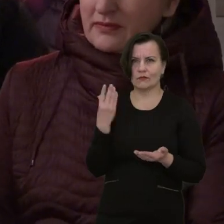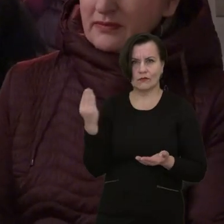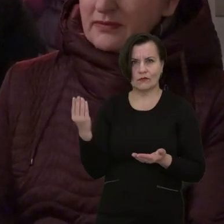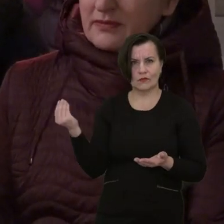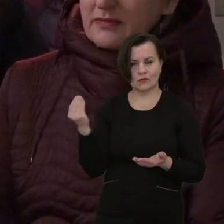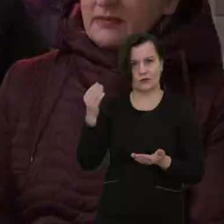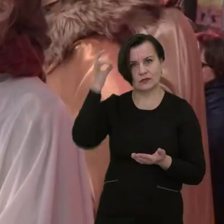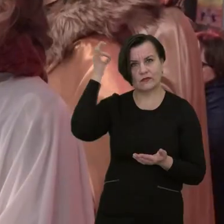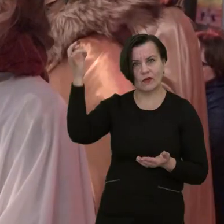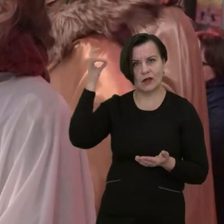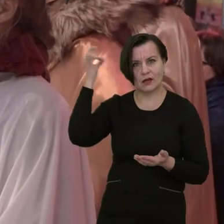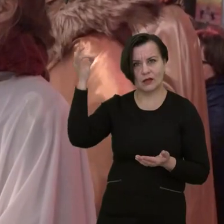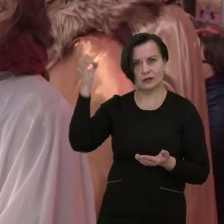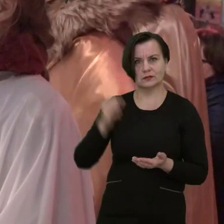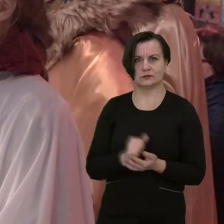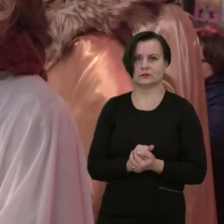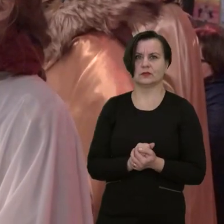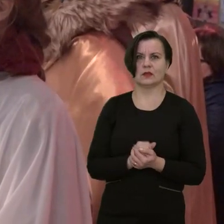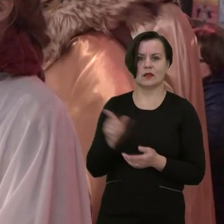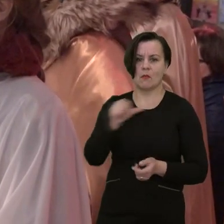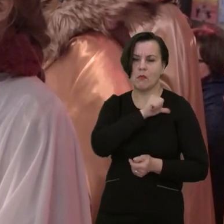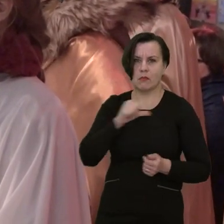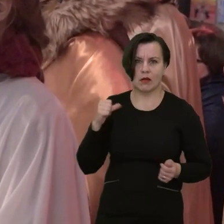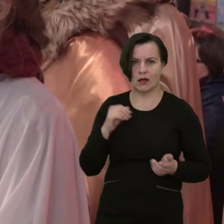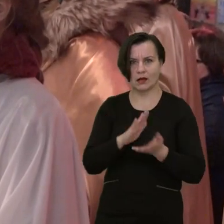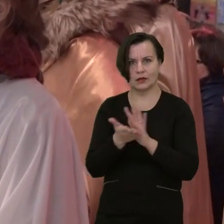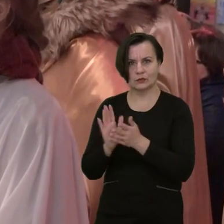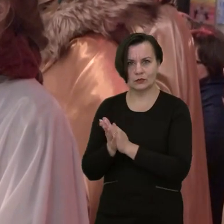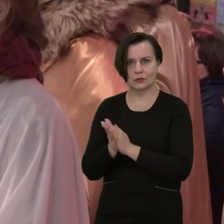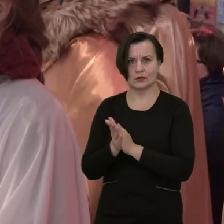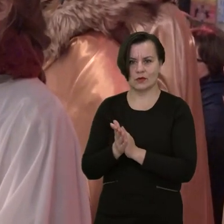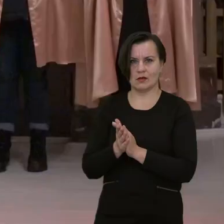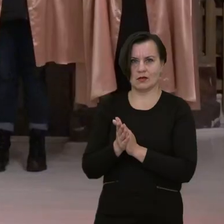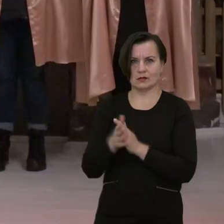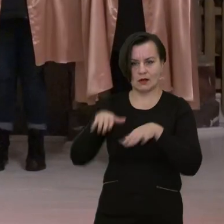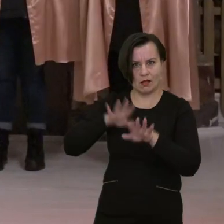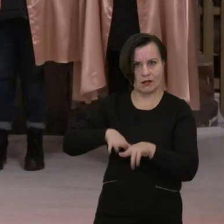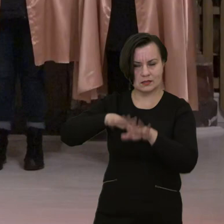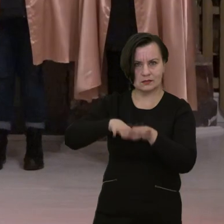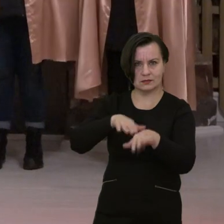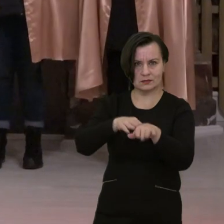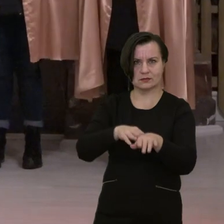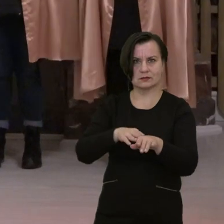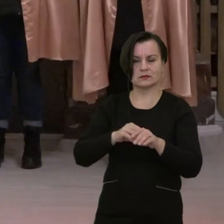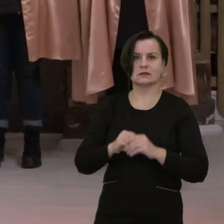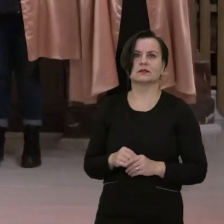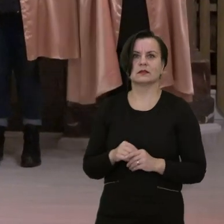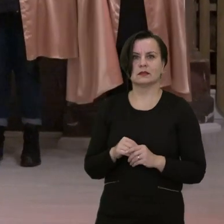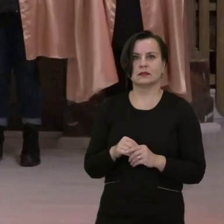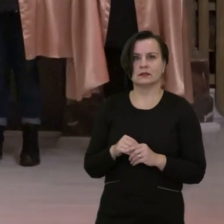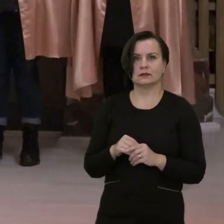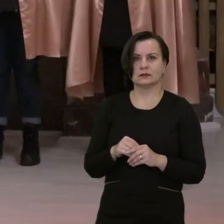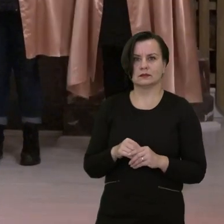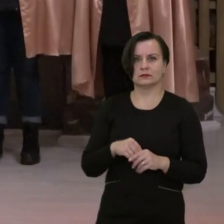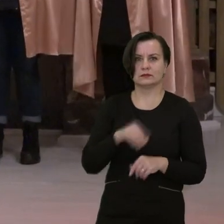savo svajones, moksleiviai patys ruošėsi būtent eisenai.